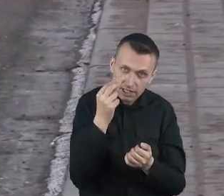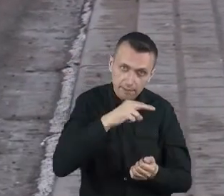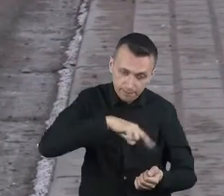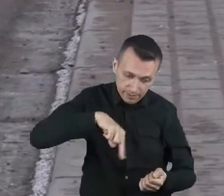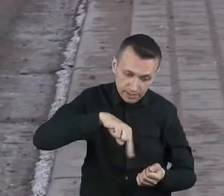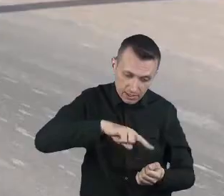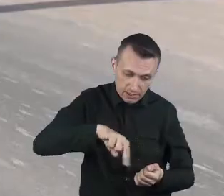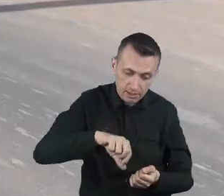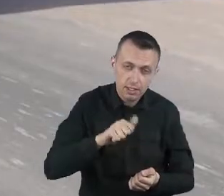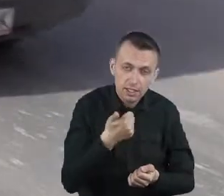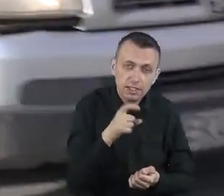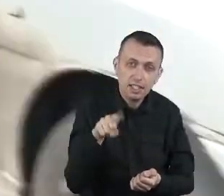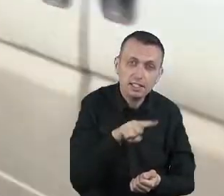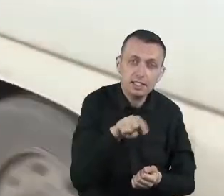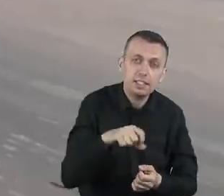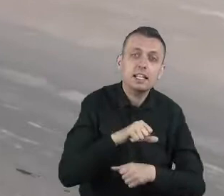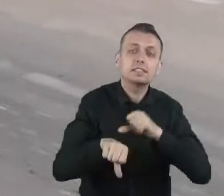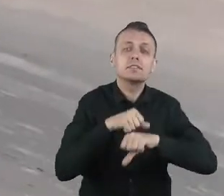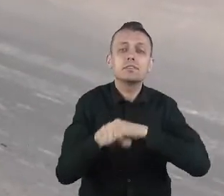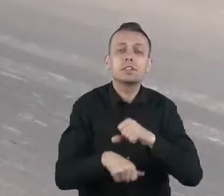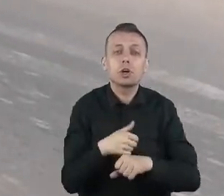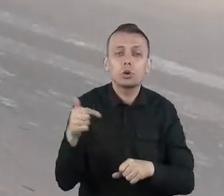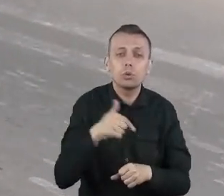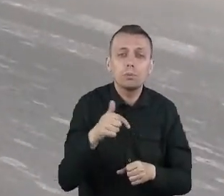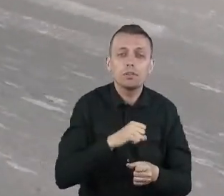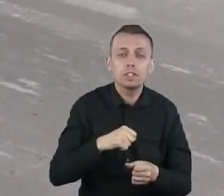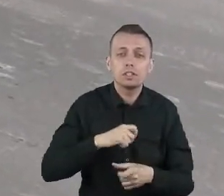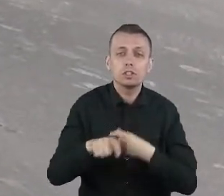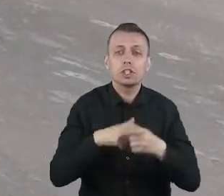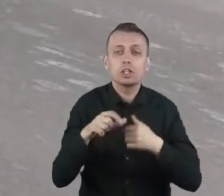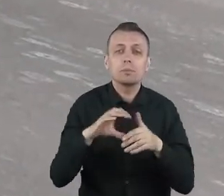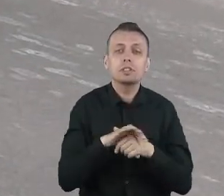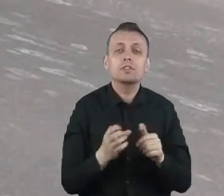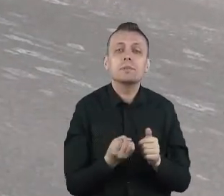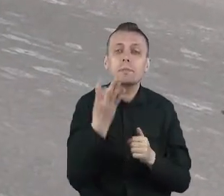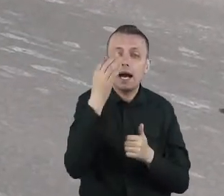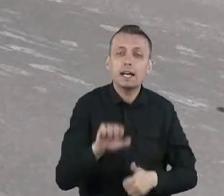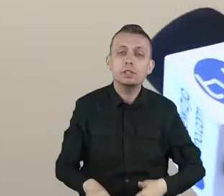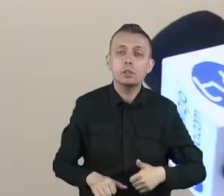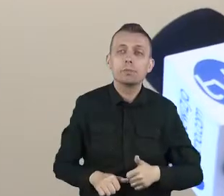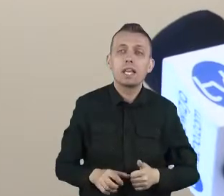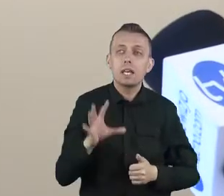poziome powinno się raz do roku, w maju dopiero rozpoczynać się powinno to malowanie. Wtedy jest pewność, że